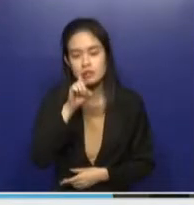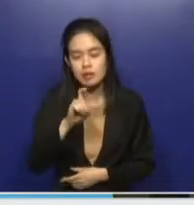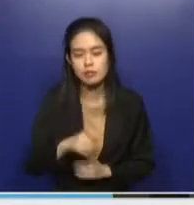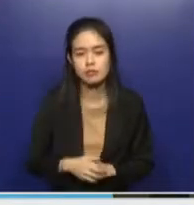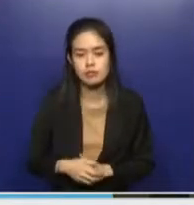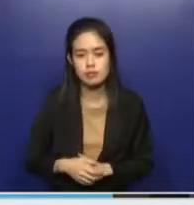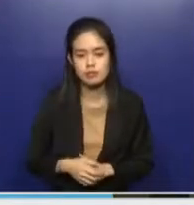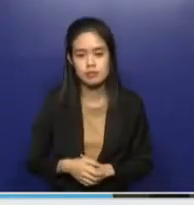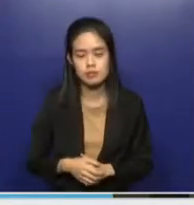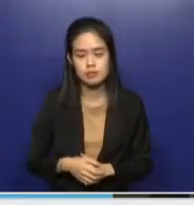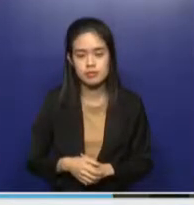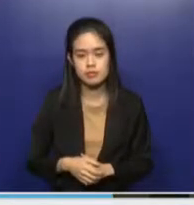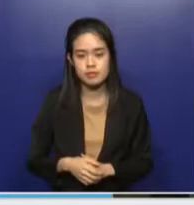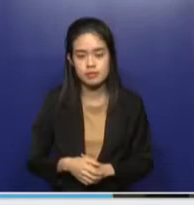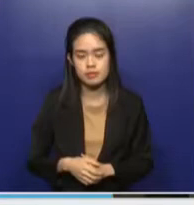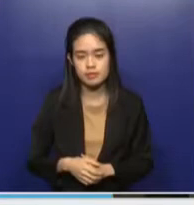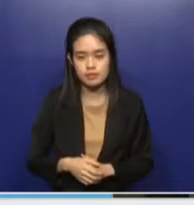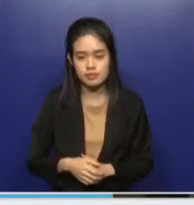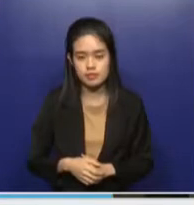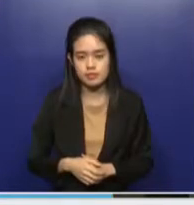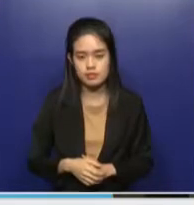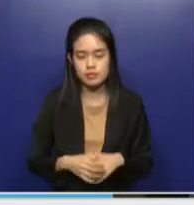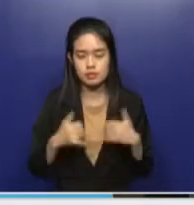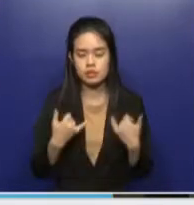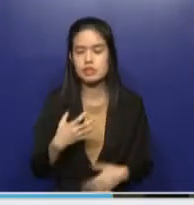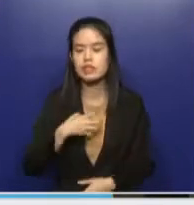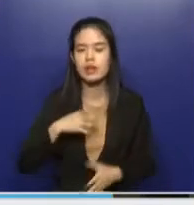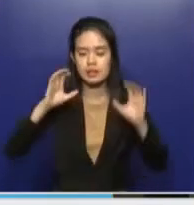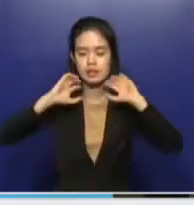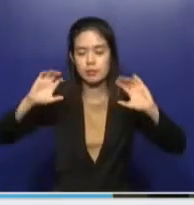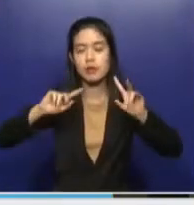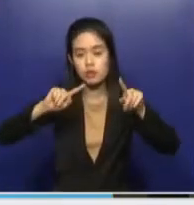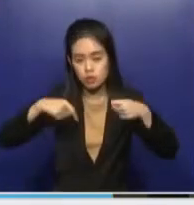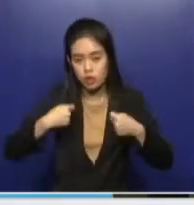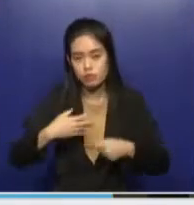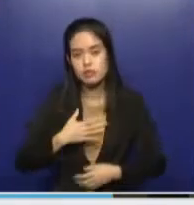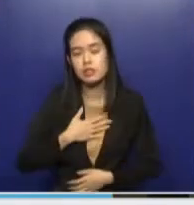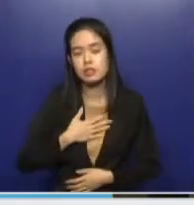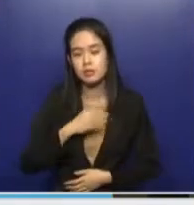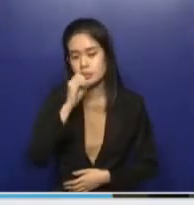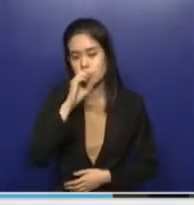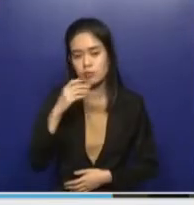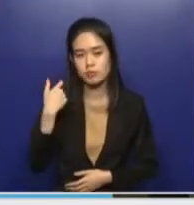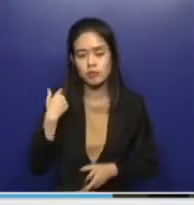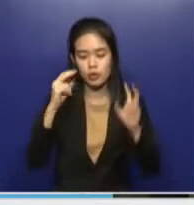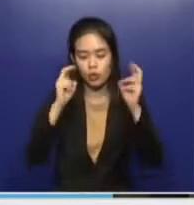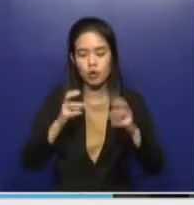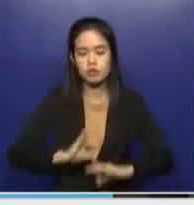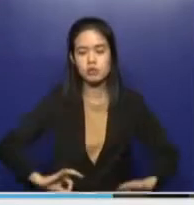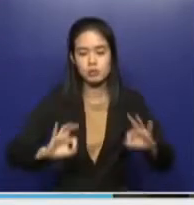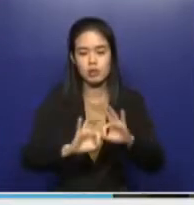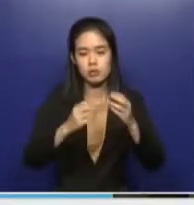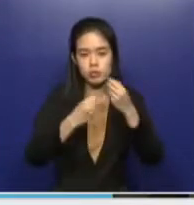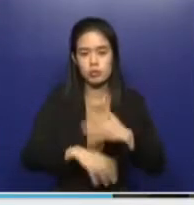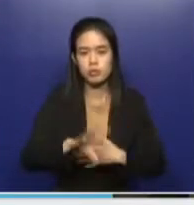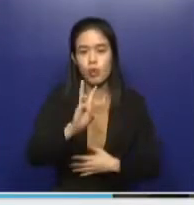พื่อที่จะให้รัฐบาลสามารถจะนำไปหาคำตอบได้นั้นผมขออนุญาตเสนอประเด็น6ประเด็นเพื่อที่รั